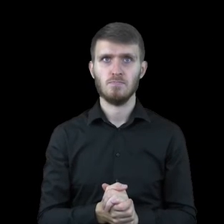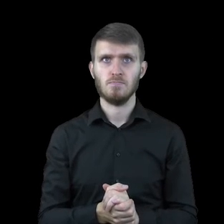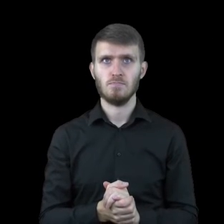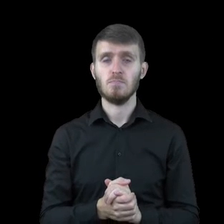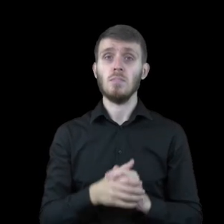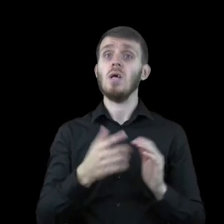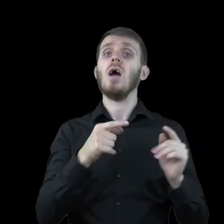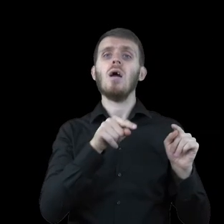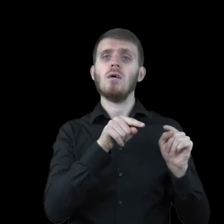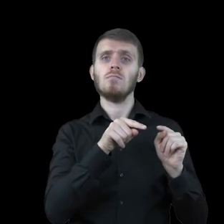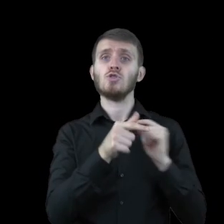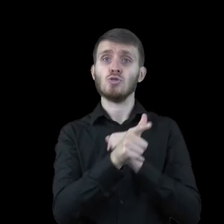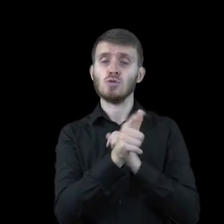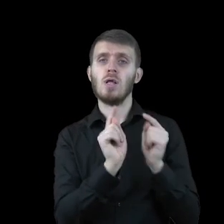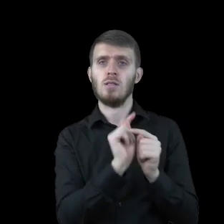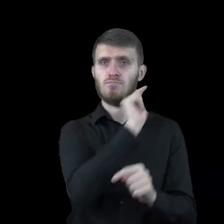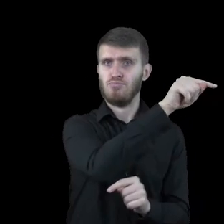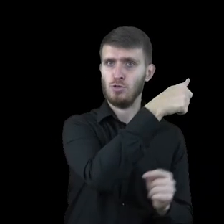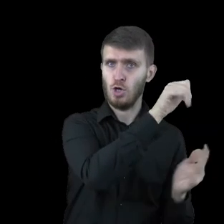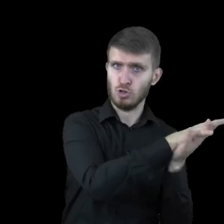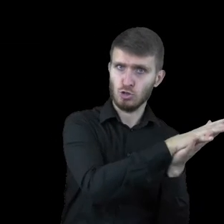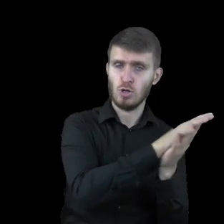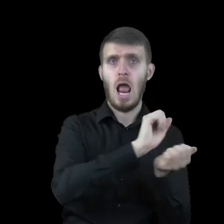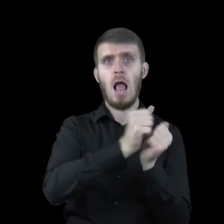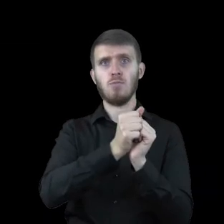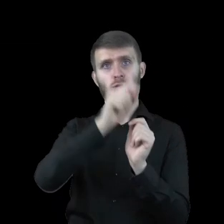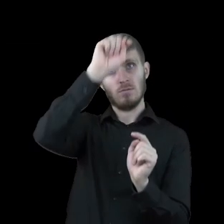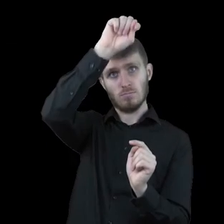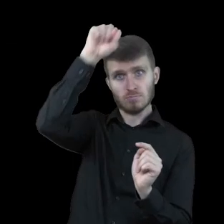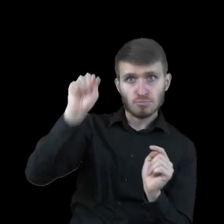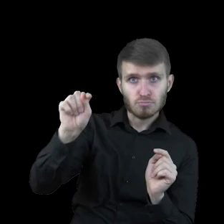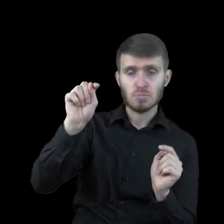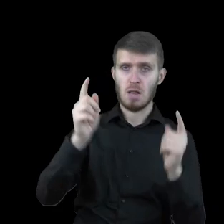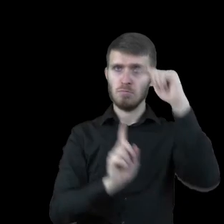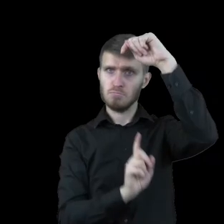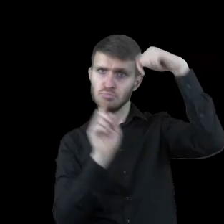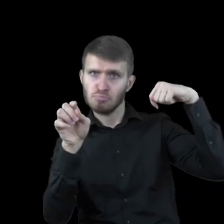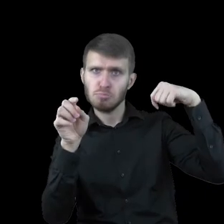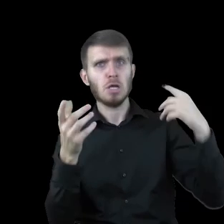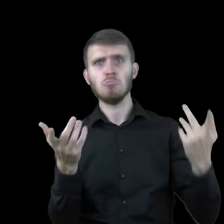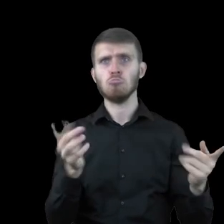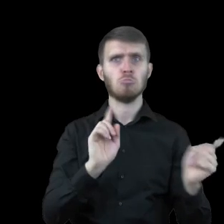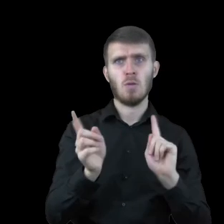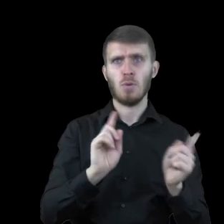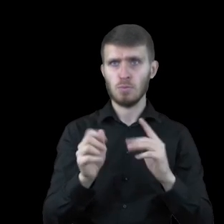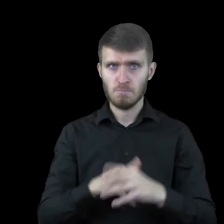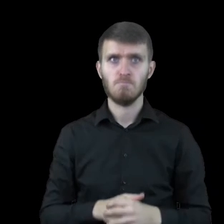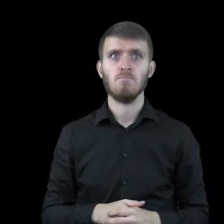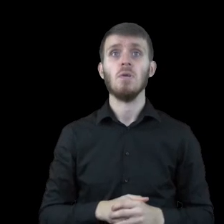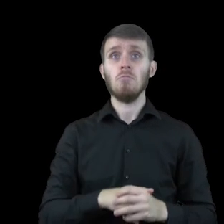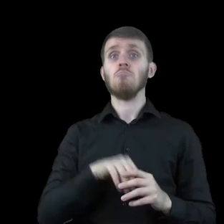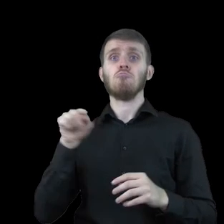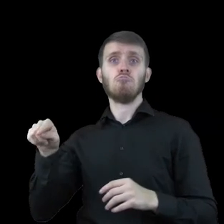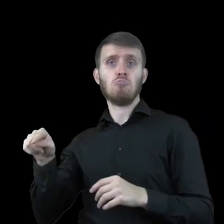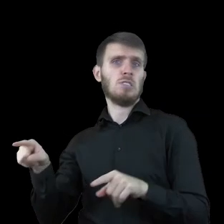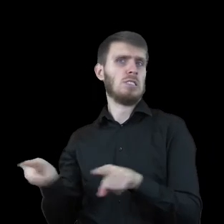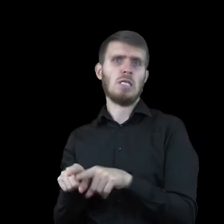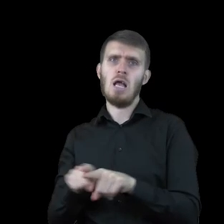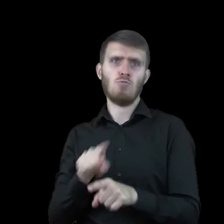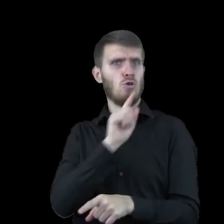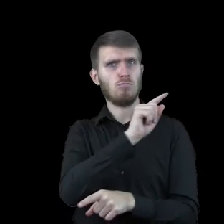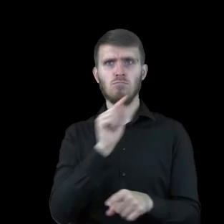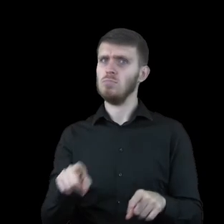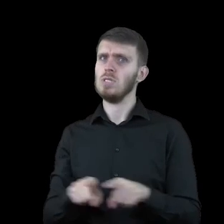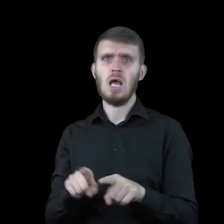przyległy do tego, a tak samo ten jest przyległy do tego. No i podobnie, tutaj też musimy mieć 70 stopni,